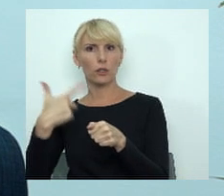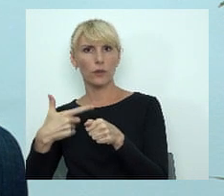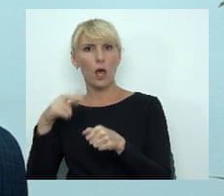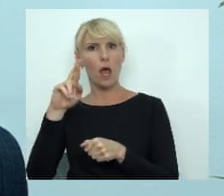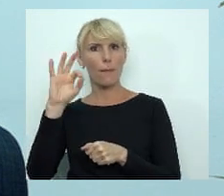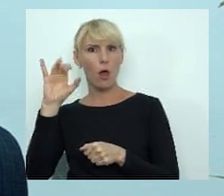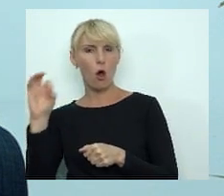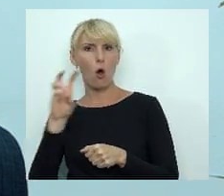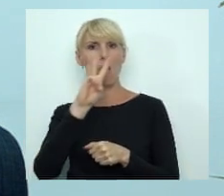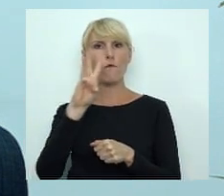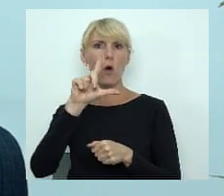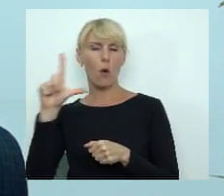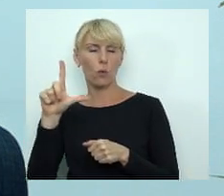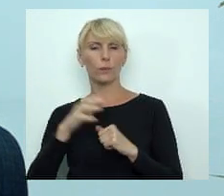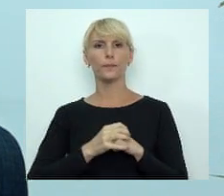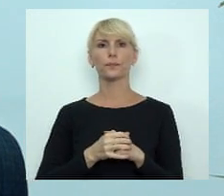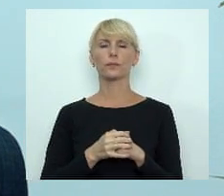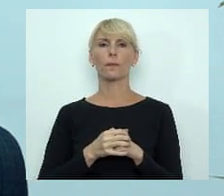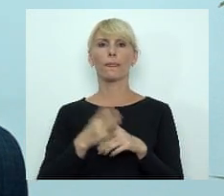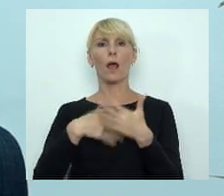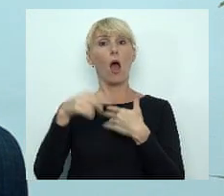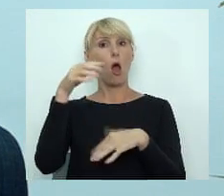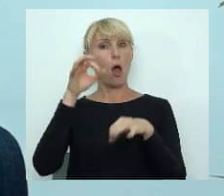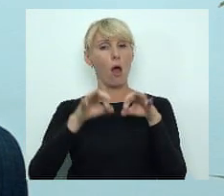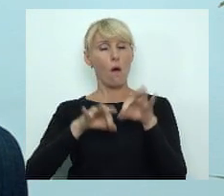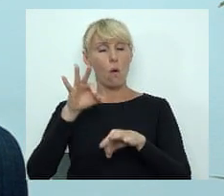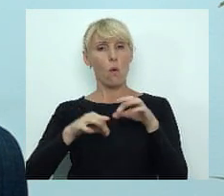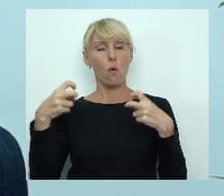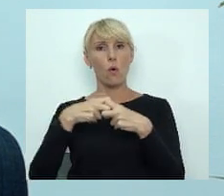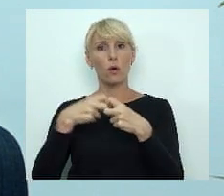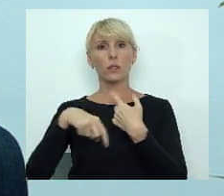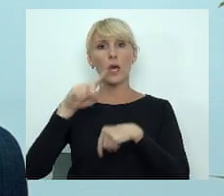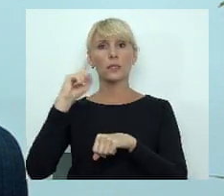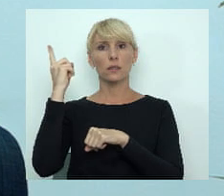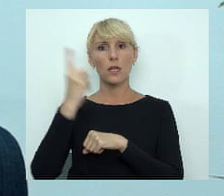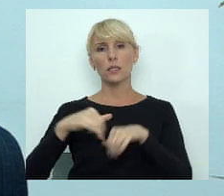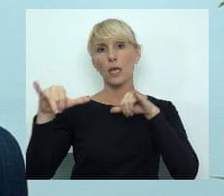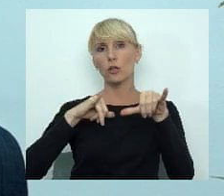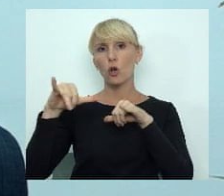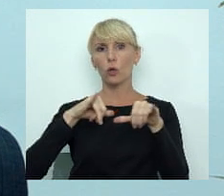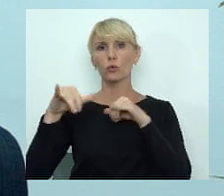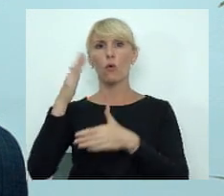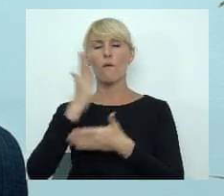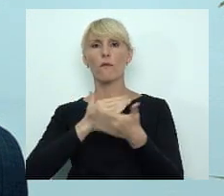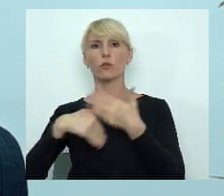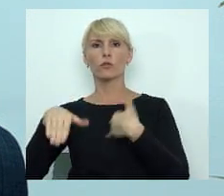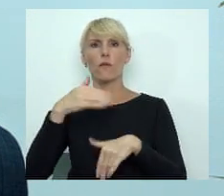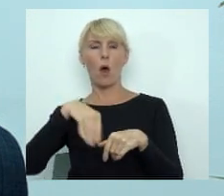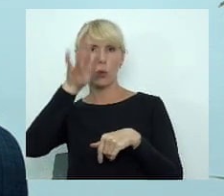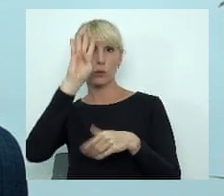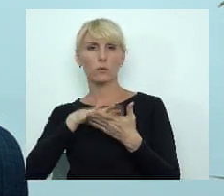2014-2020, w skrócie RPOWL. Webinarium zostało zorganizowane na zlecenie Zarządu Województwa Łódzkiego, który jest